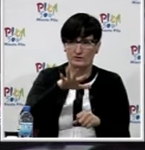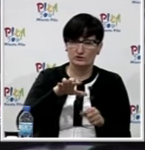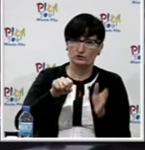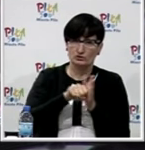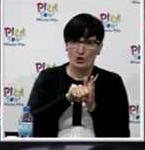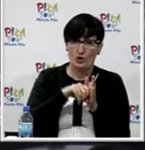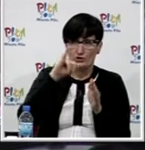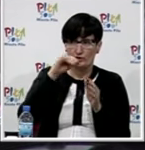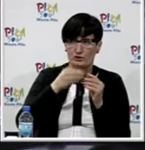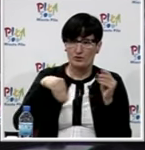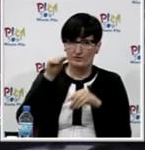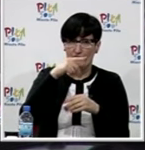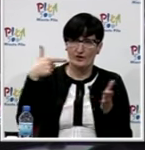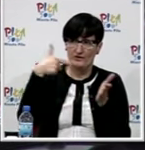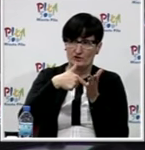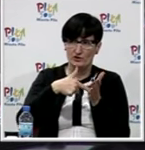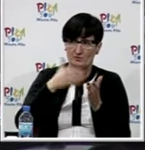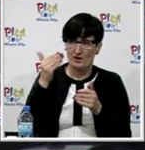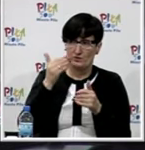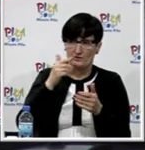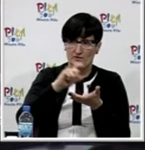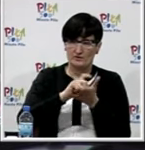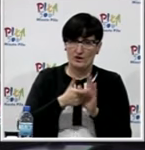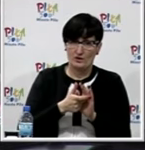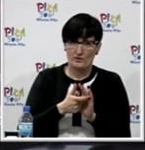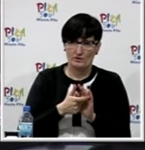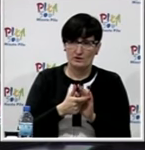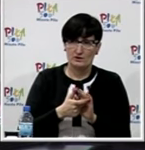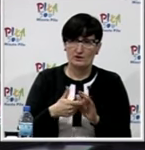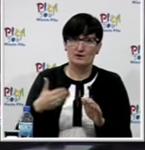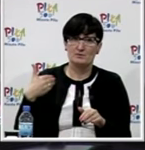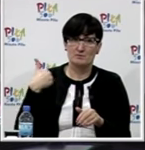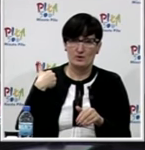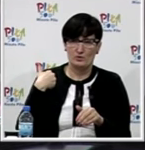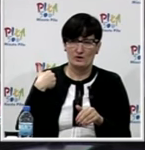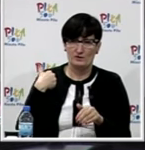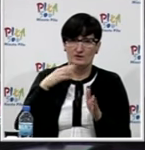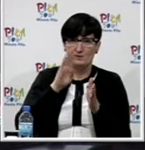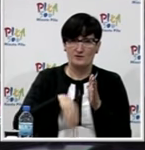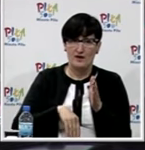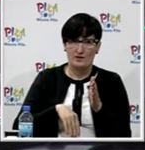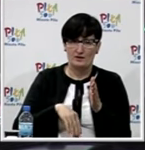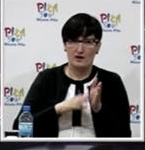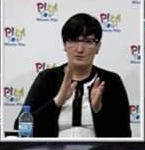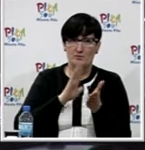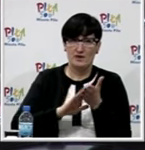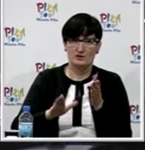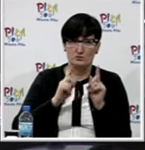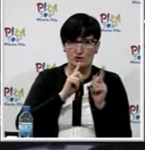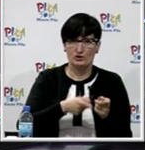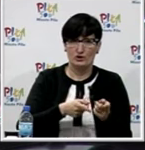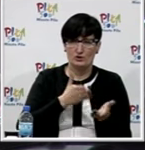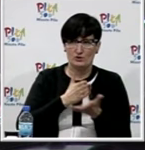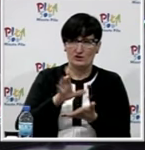powyżej 2000 metrów kwadratowych, były zbywane bezpośrednio przez gminę? W